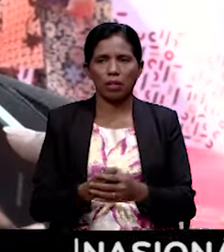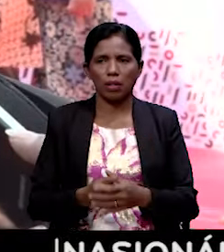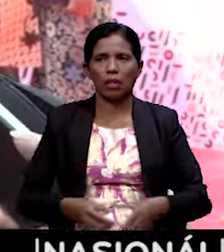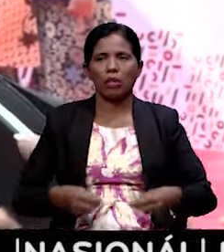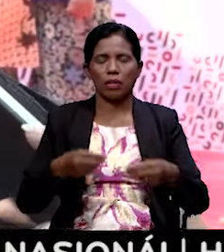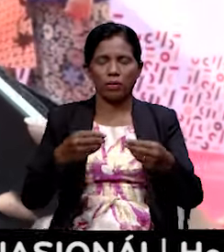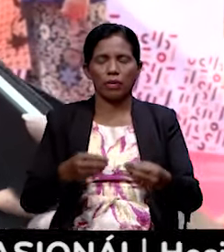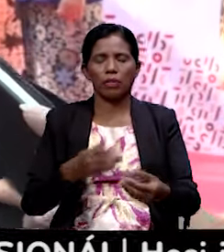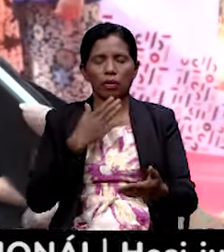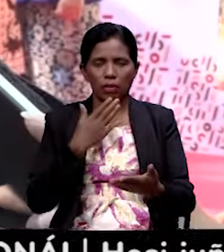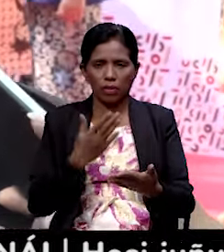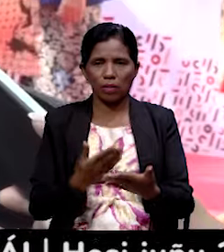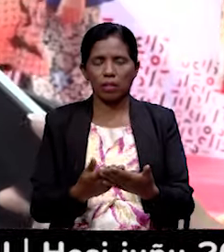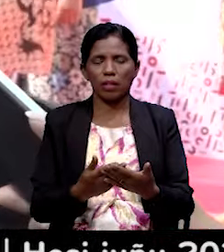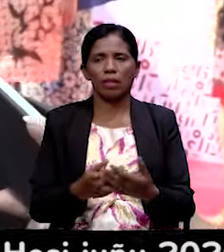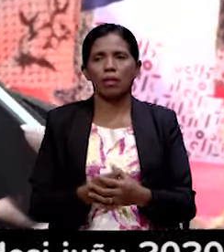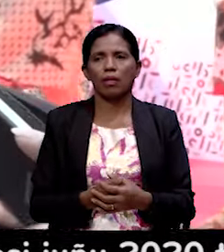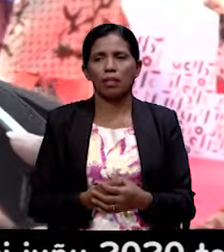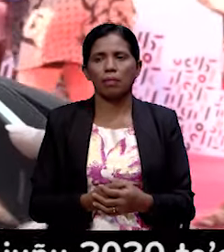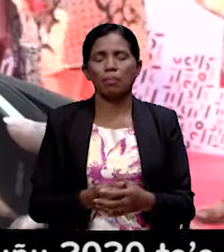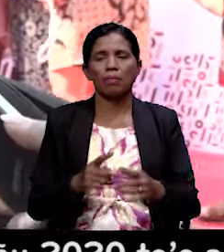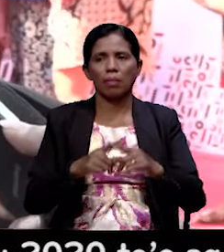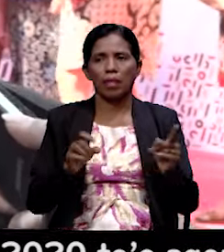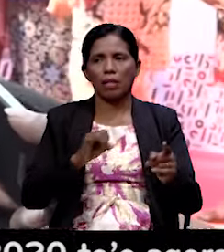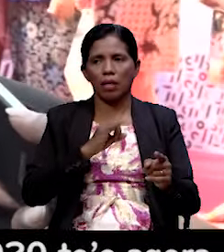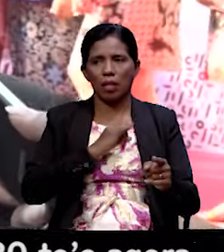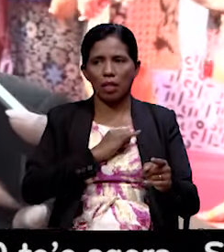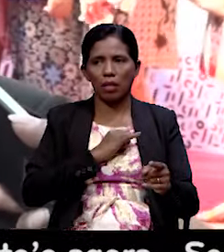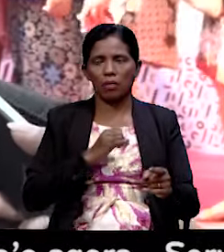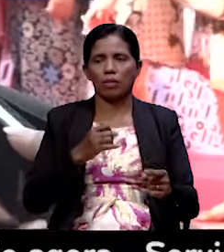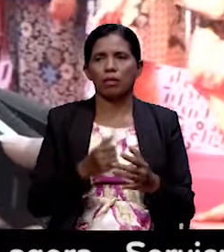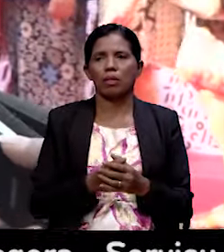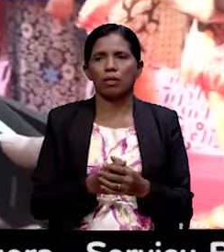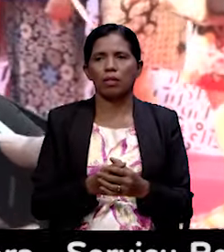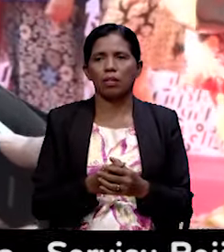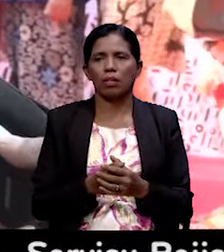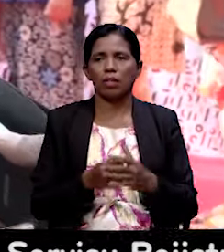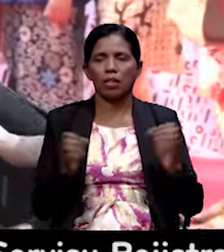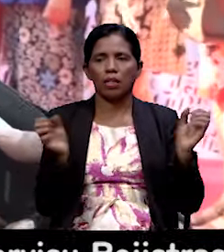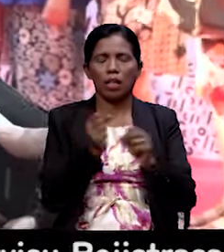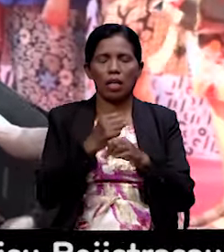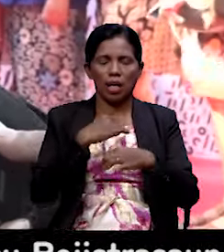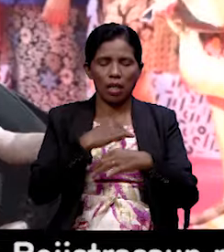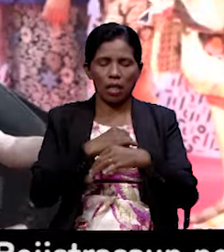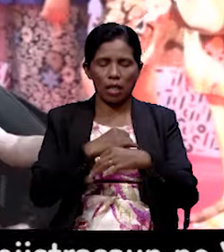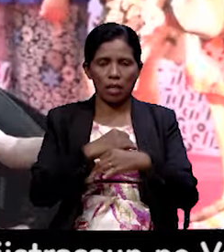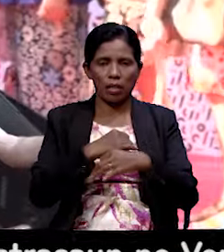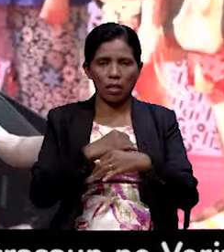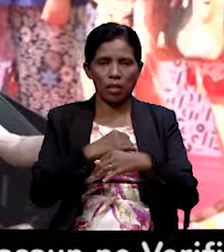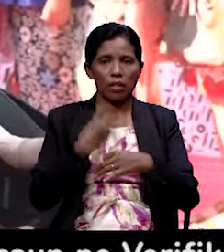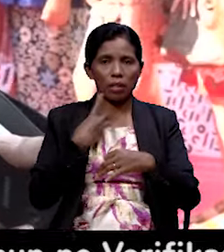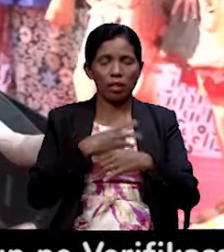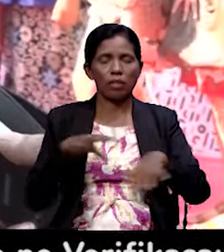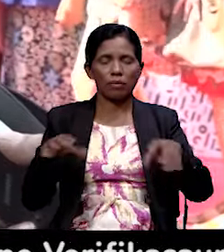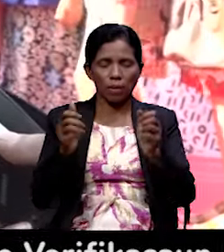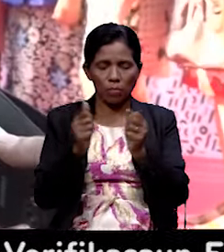Arif bijaksana tapi saya yakin kekecewaan ini tidak akan merusak hubungan Timur lenk Saya yakin sekali